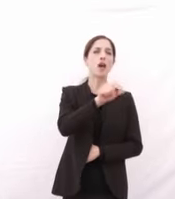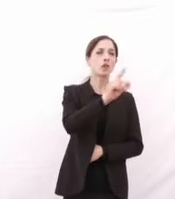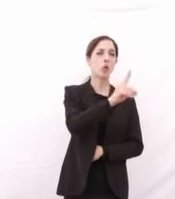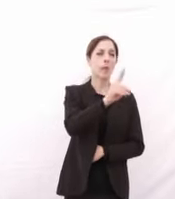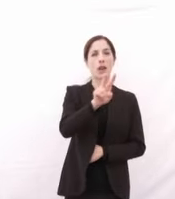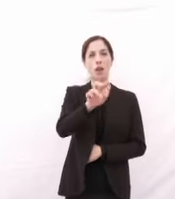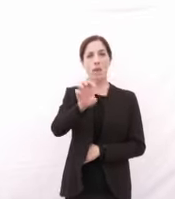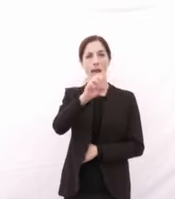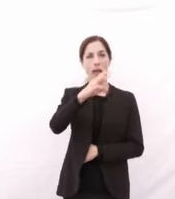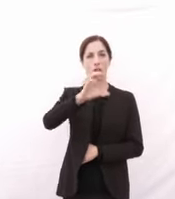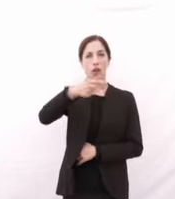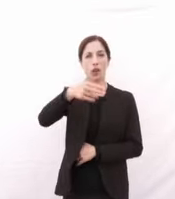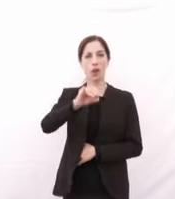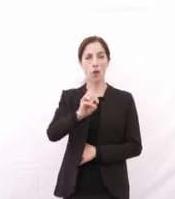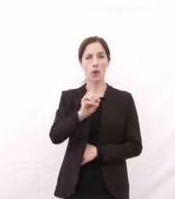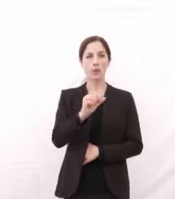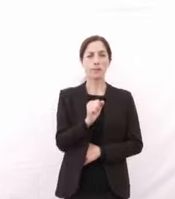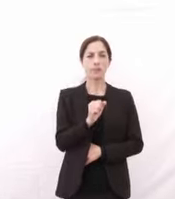Vecchio.